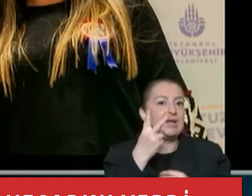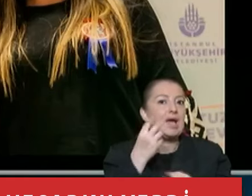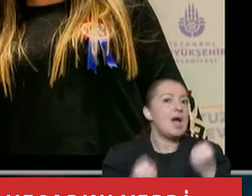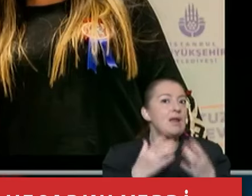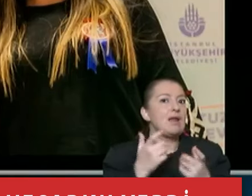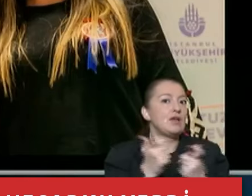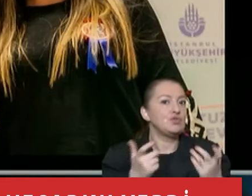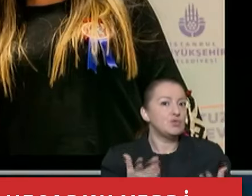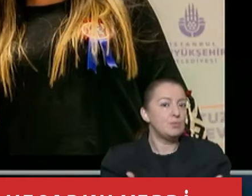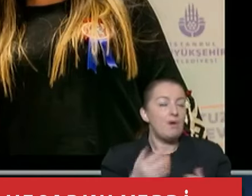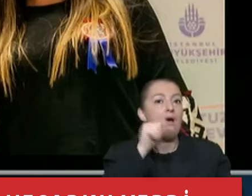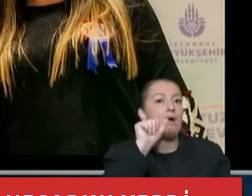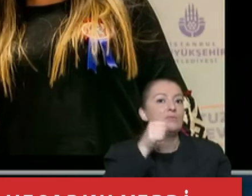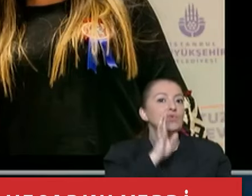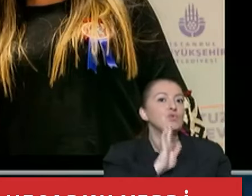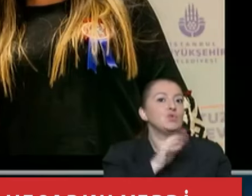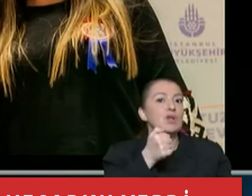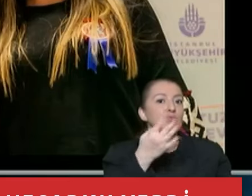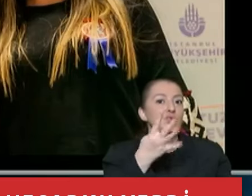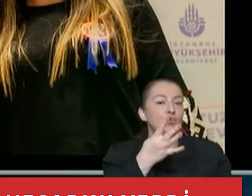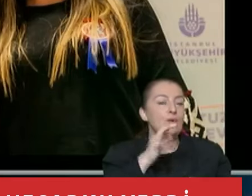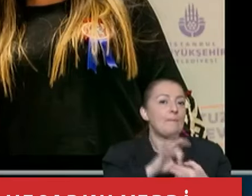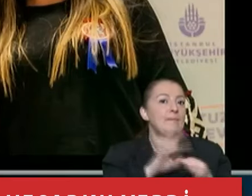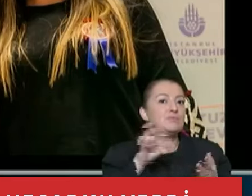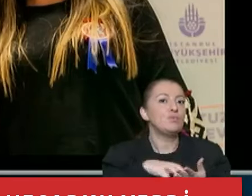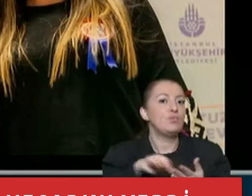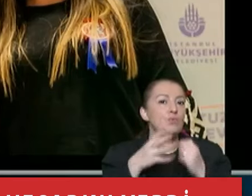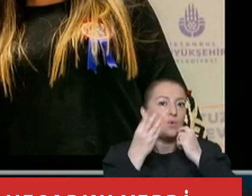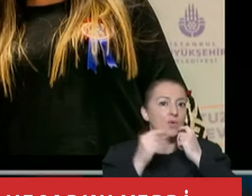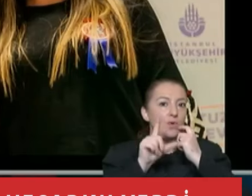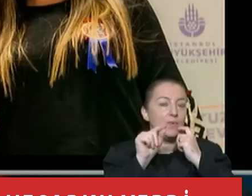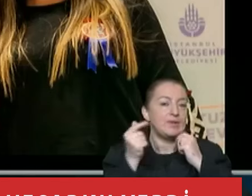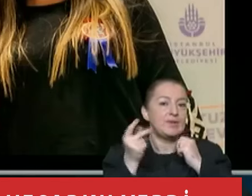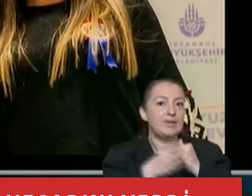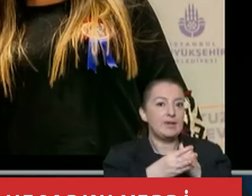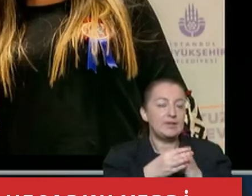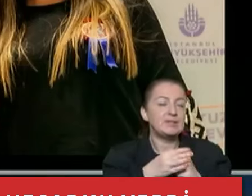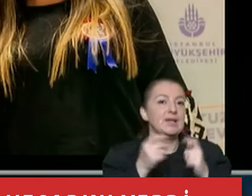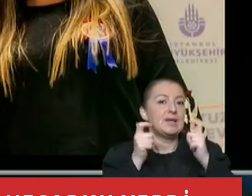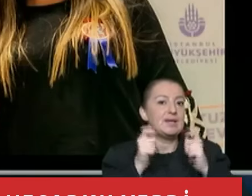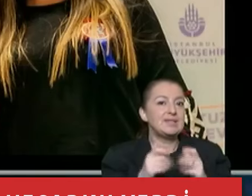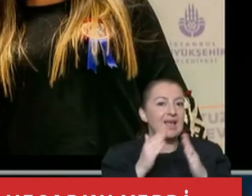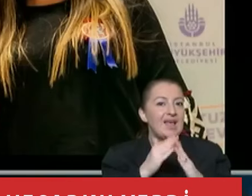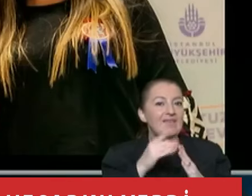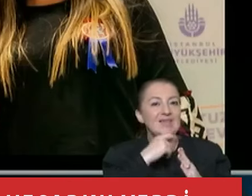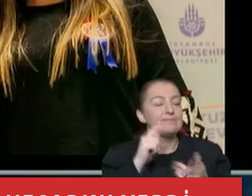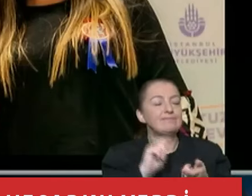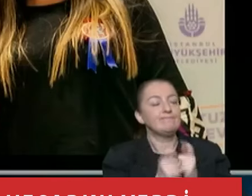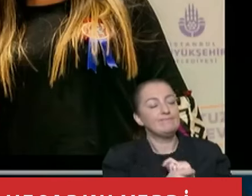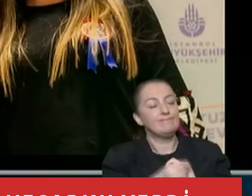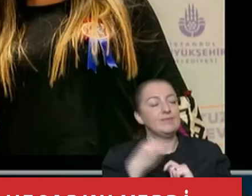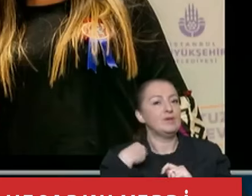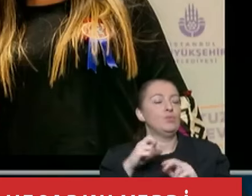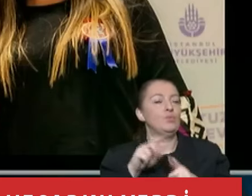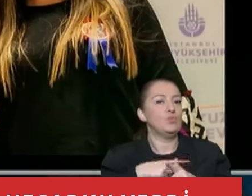geliştirme 6464 bağımsız Birimden oluşan 11 adedi ise kentsel dönüşüm projesidir